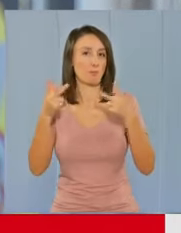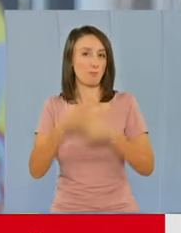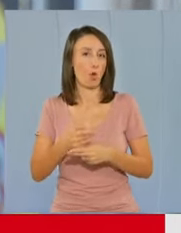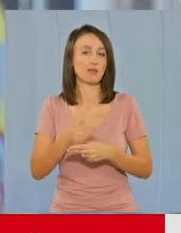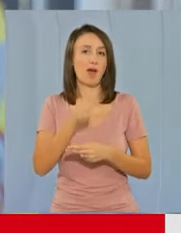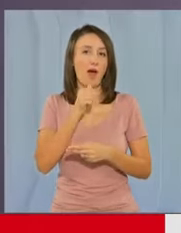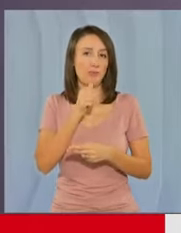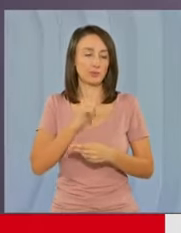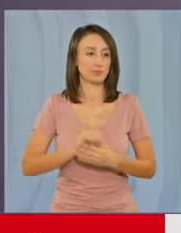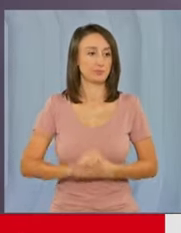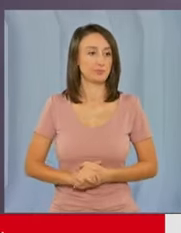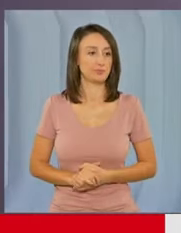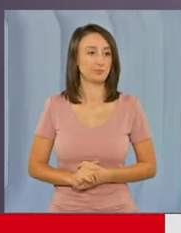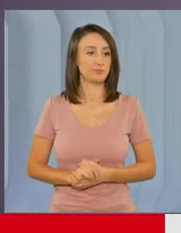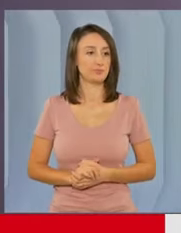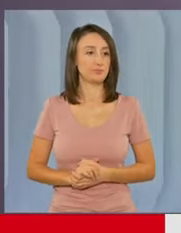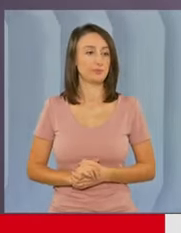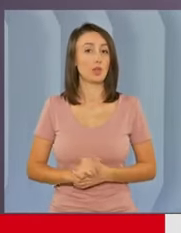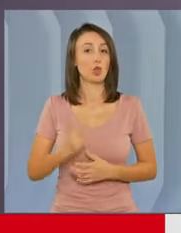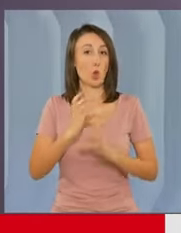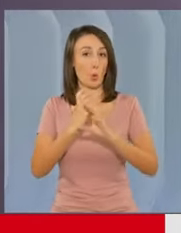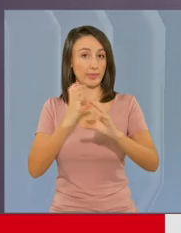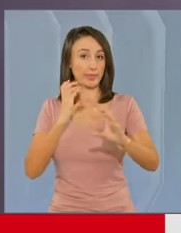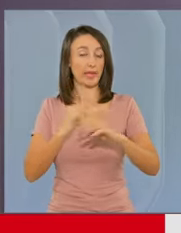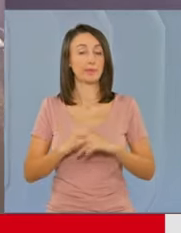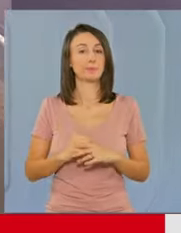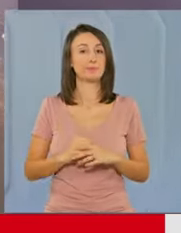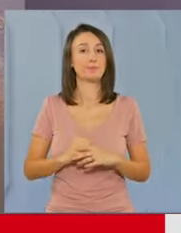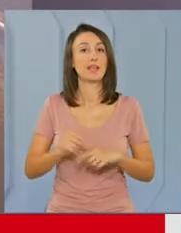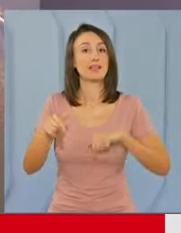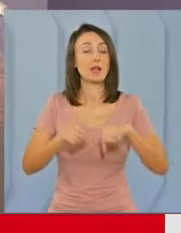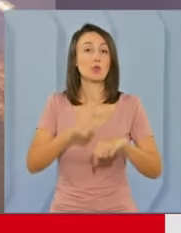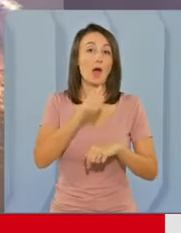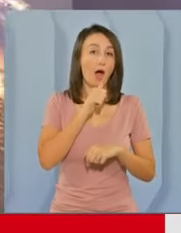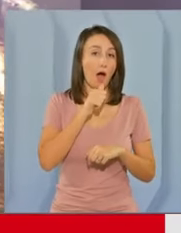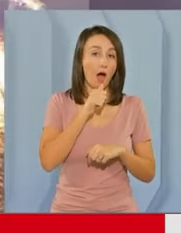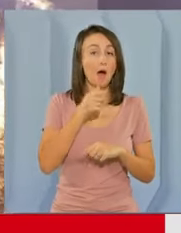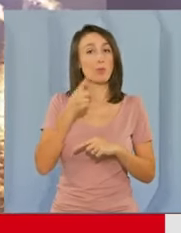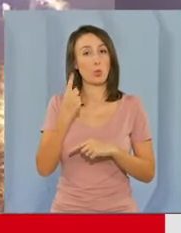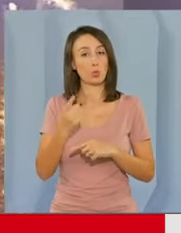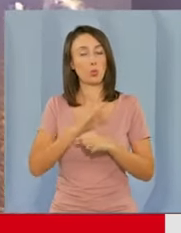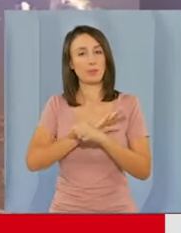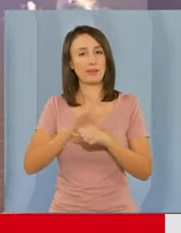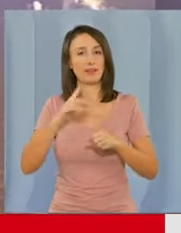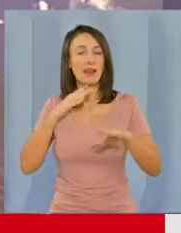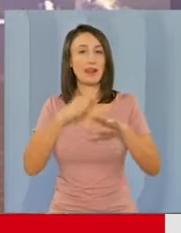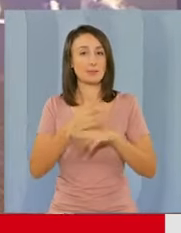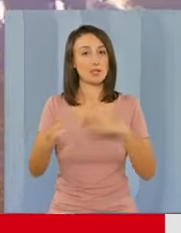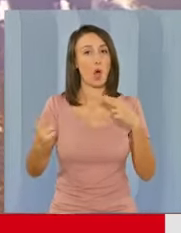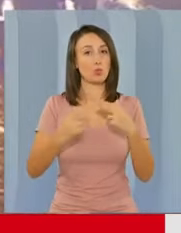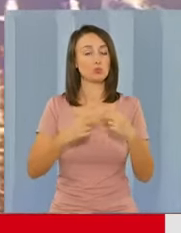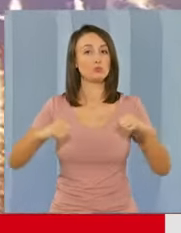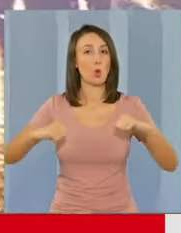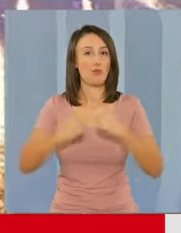în apă două tiruri unul care transporta apă îmbuteliată și unul încărcat cu lemn s au ciocnit în